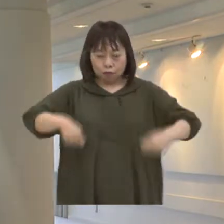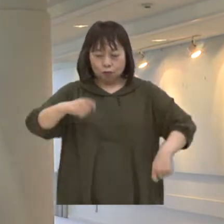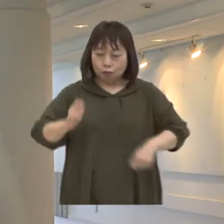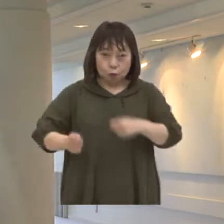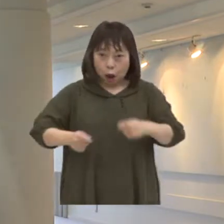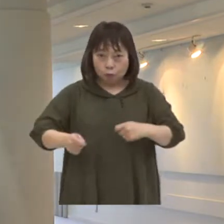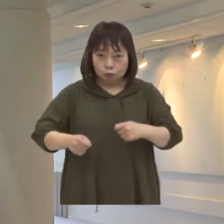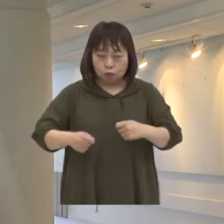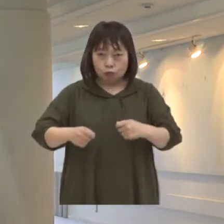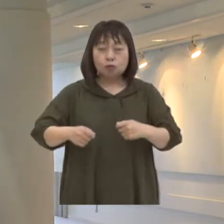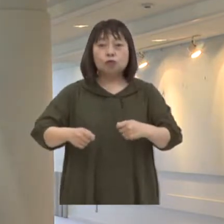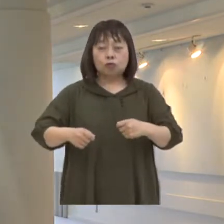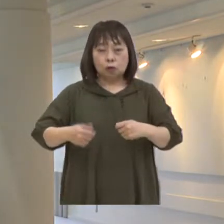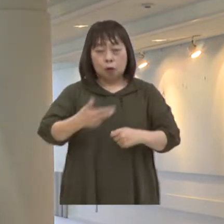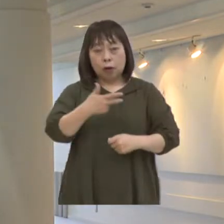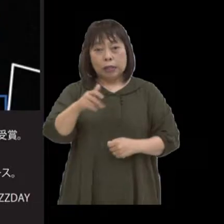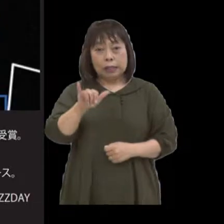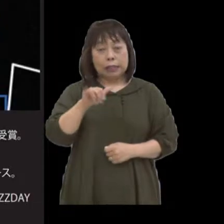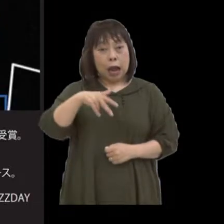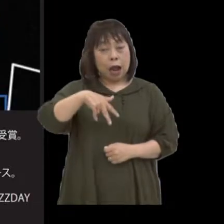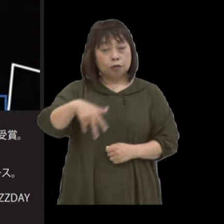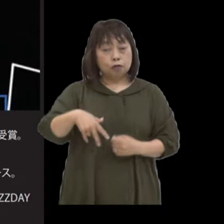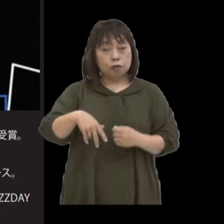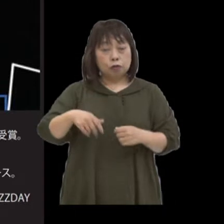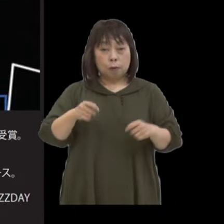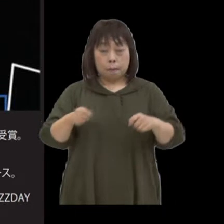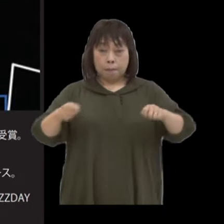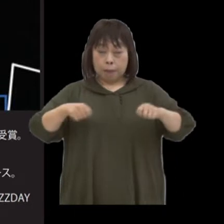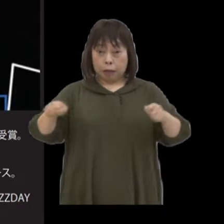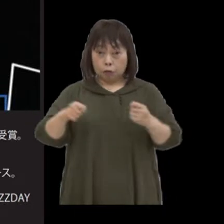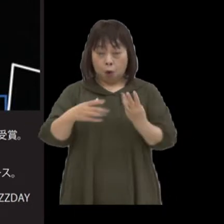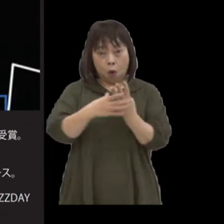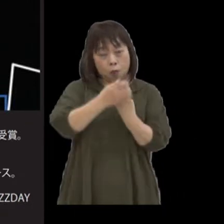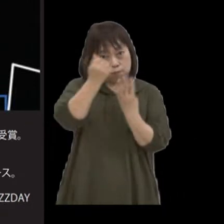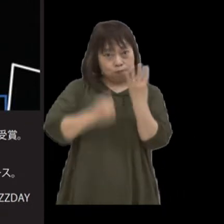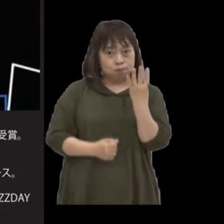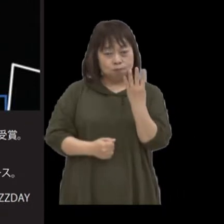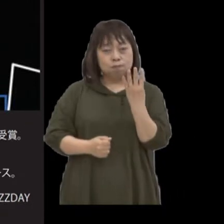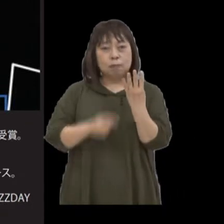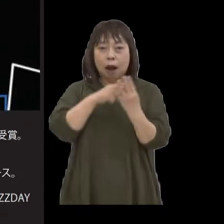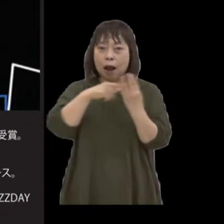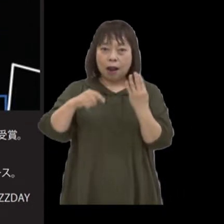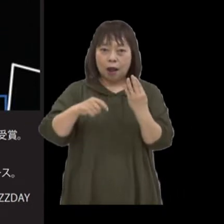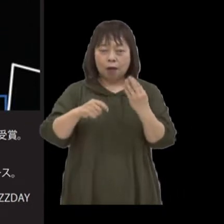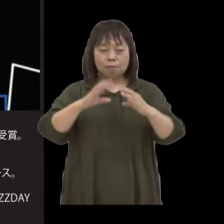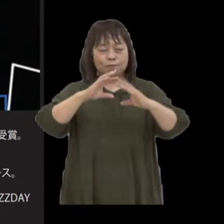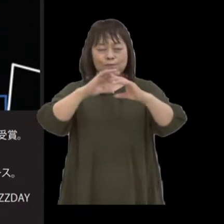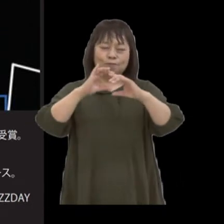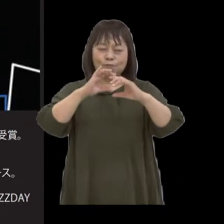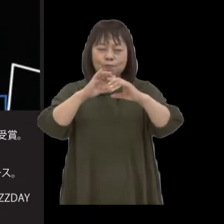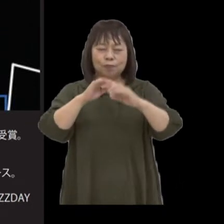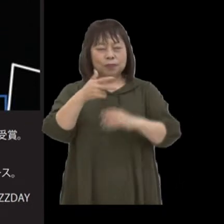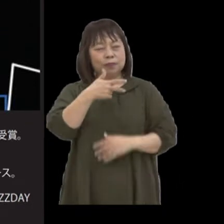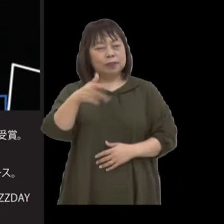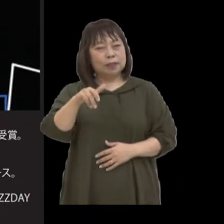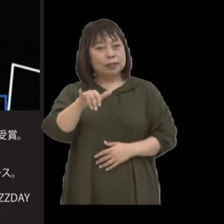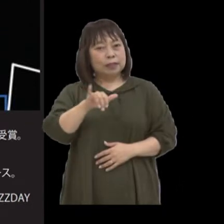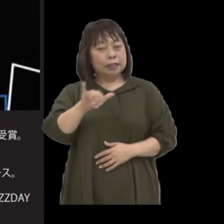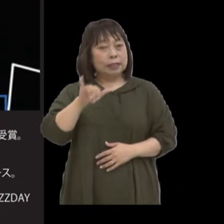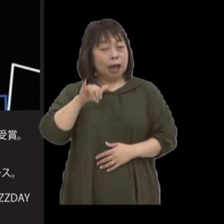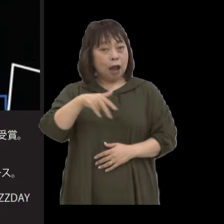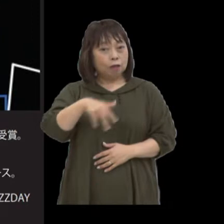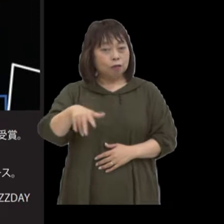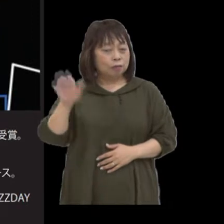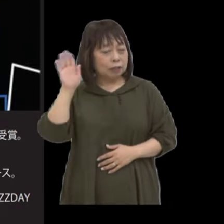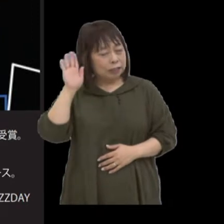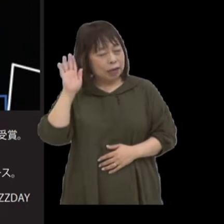ド田中宏カルテット、彼らが奏でる心地よいジャズを聴きながら高町産